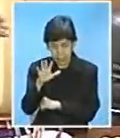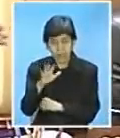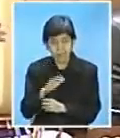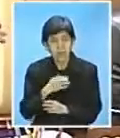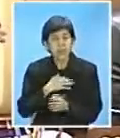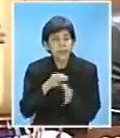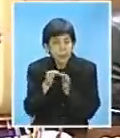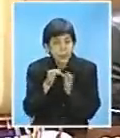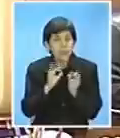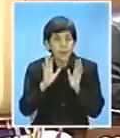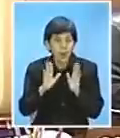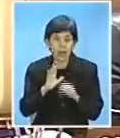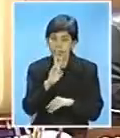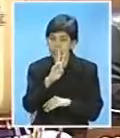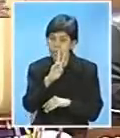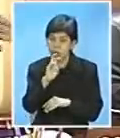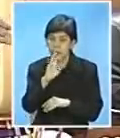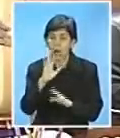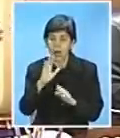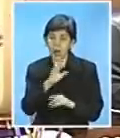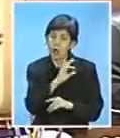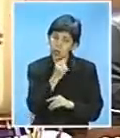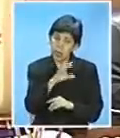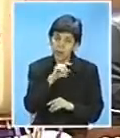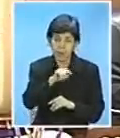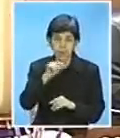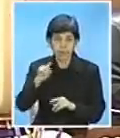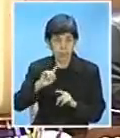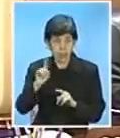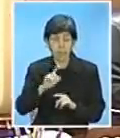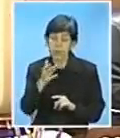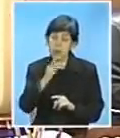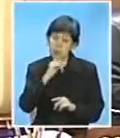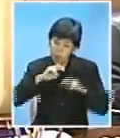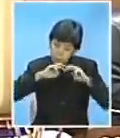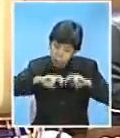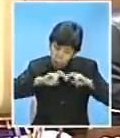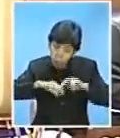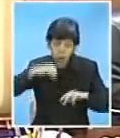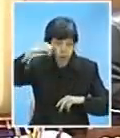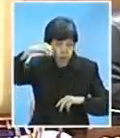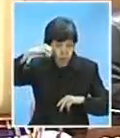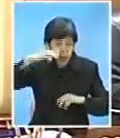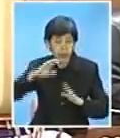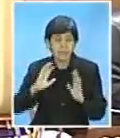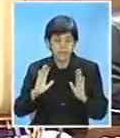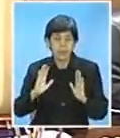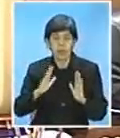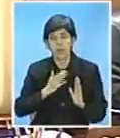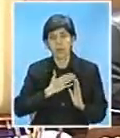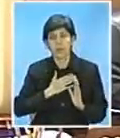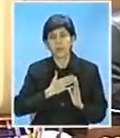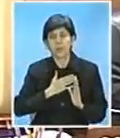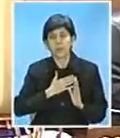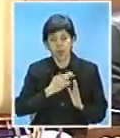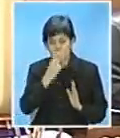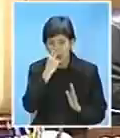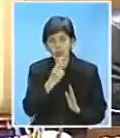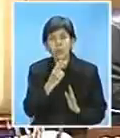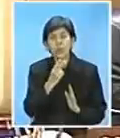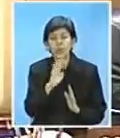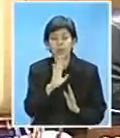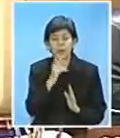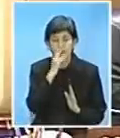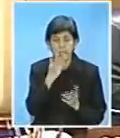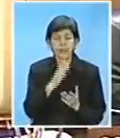มชี้แจงแค่ตรงนี้ว่า700กว่ากับ615เป็นยังไงส่วนท่านลึกไปเรื่องของไฟดูดหรือไม่นั้นผมเรียนทำตรงนะผมไม่ได้ถูกพาดพิงตร